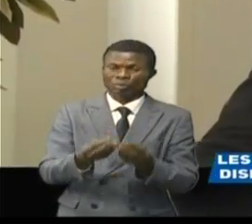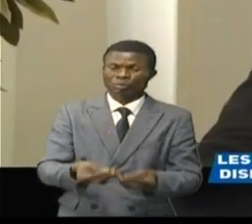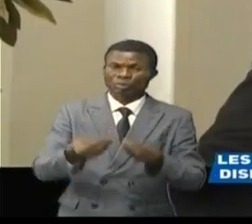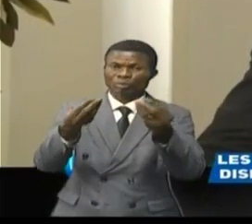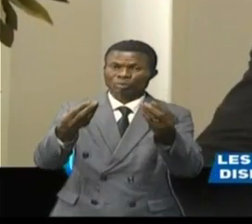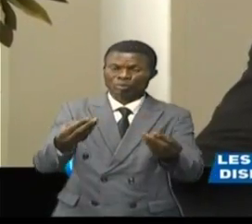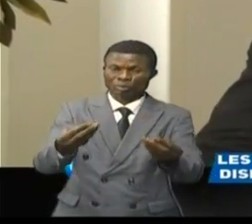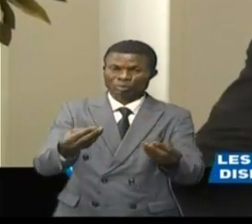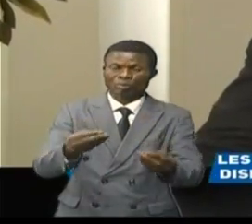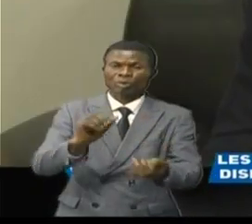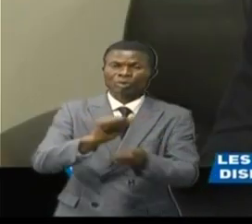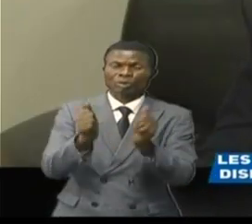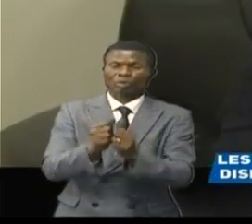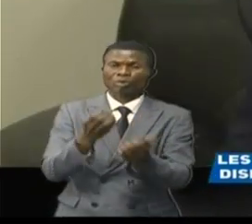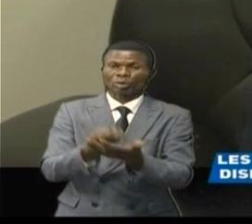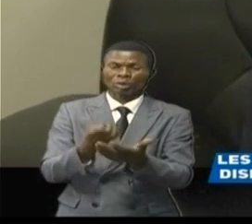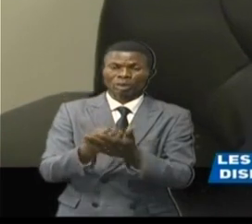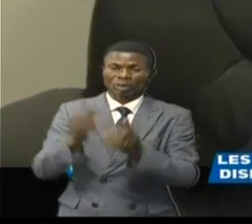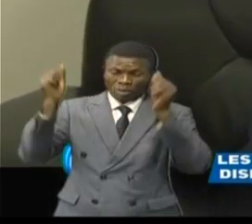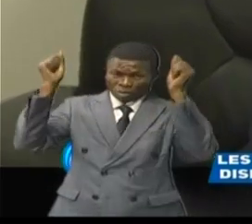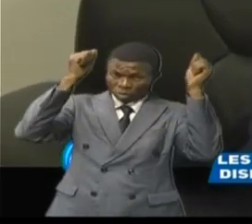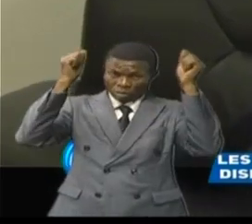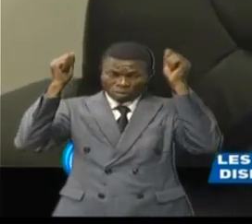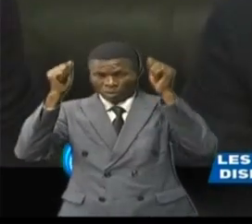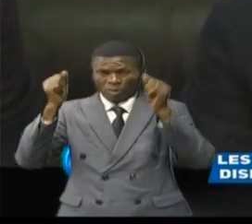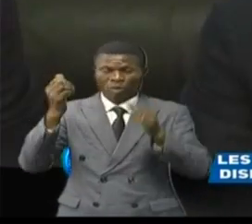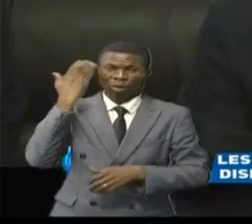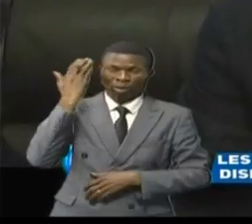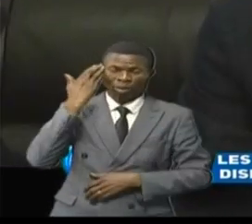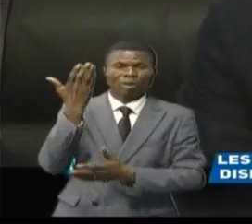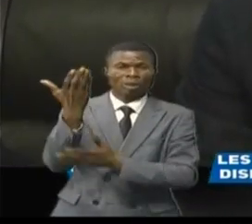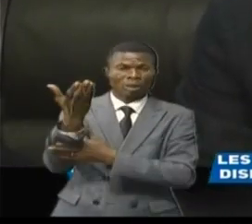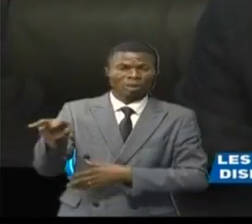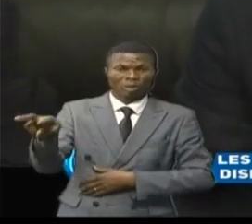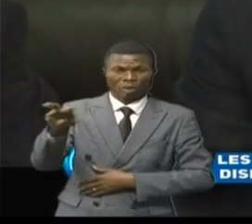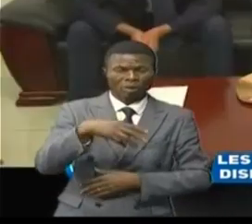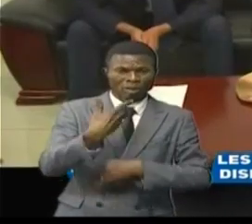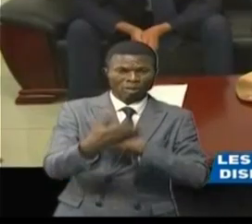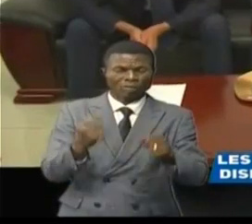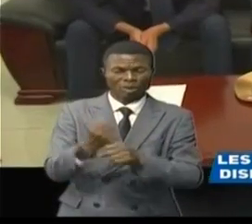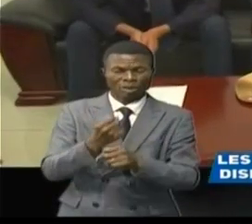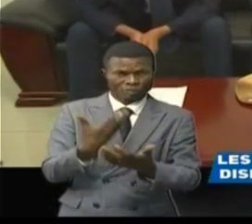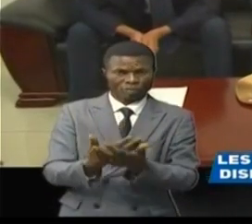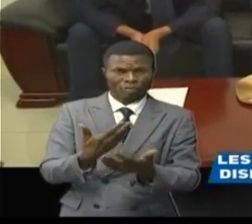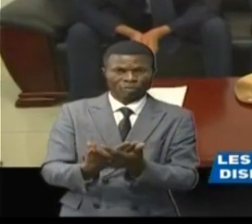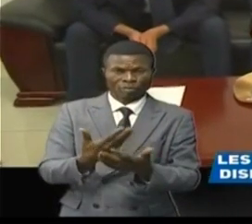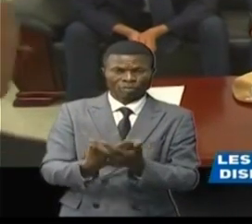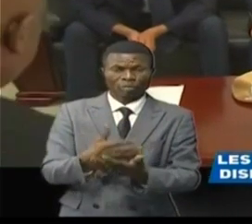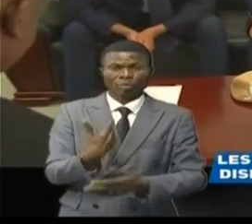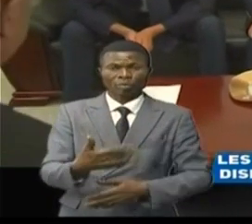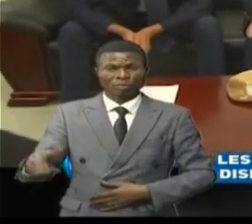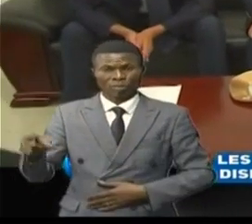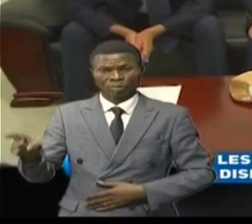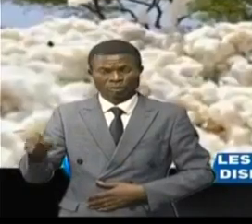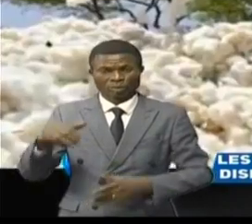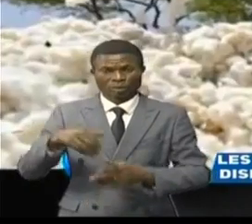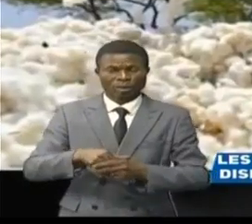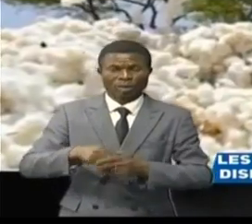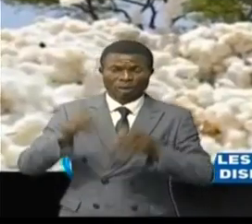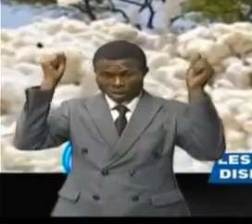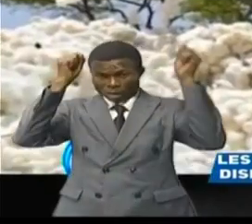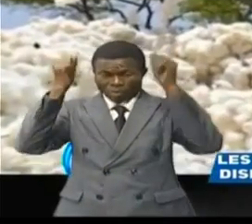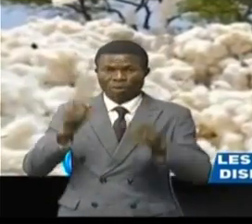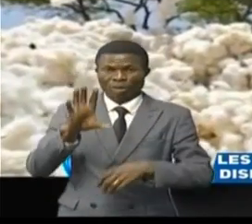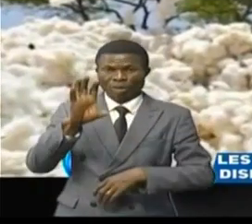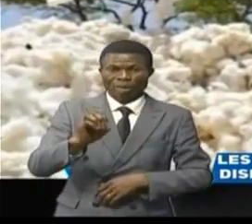la zone économique spéciale de Maluku, Julien Paloukou les a appelés à accélérer l'installation de leur matériel dans cette zone. 50